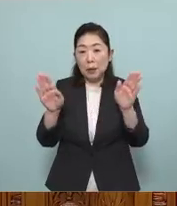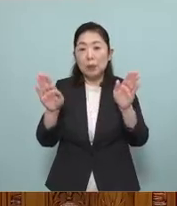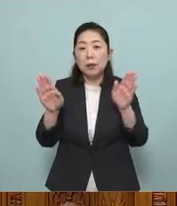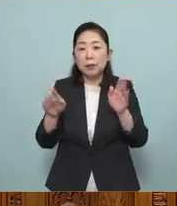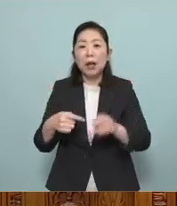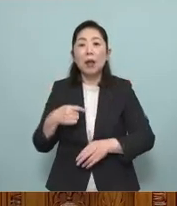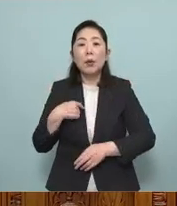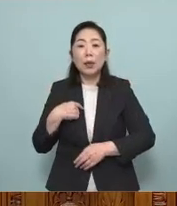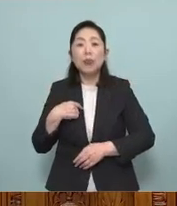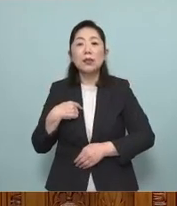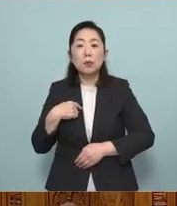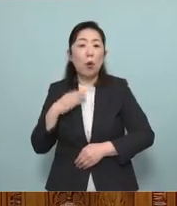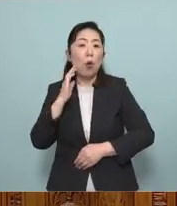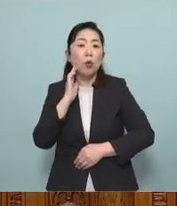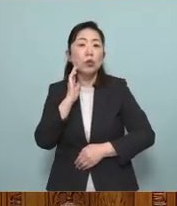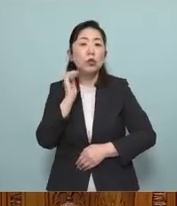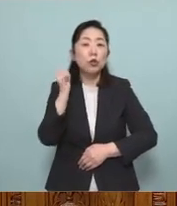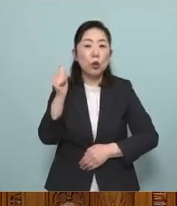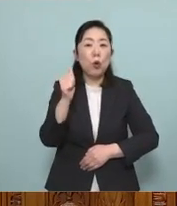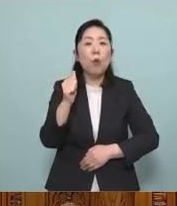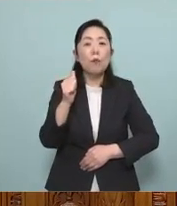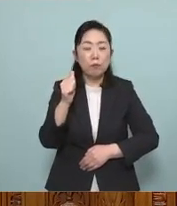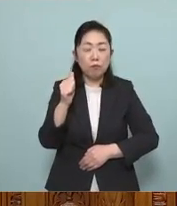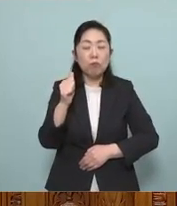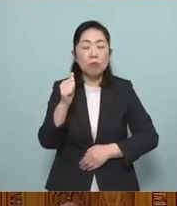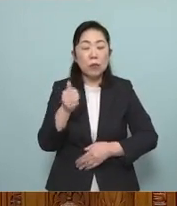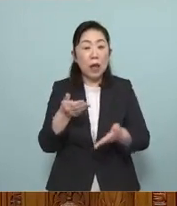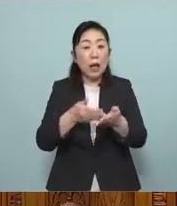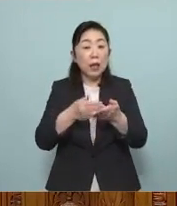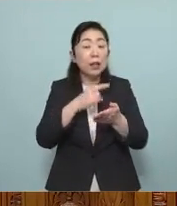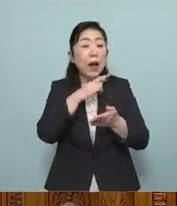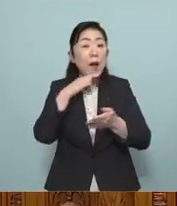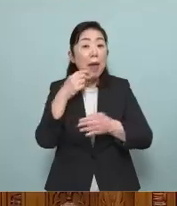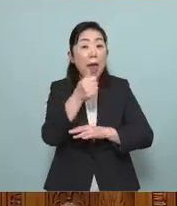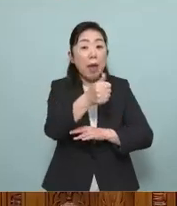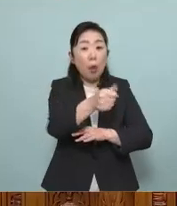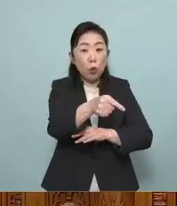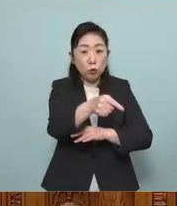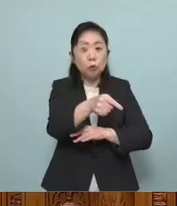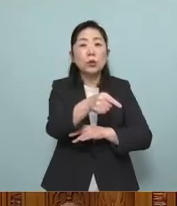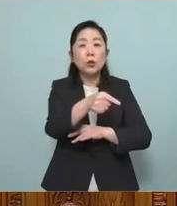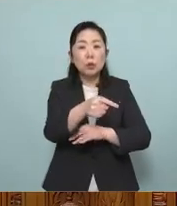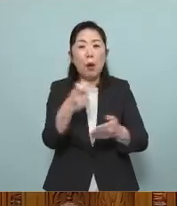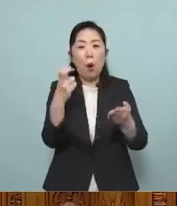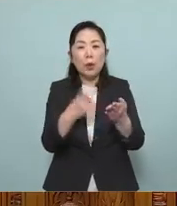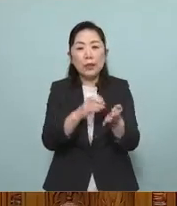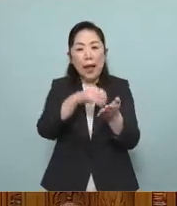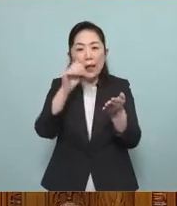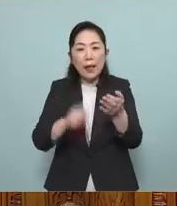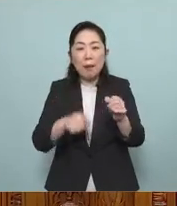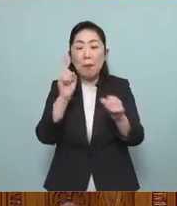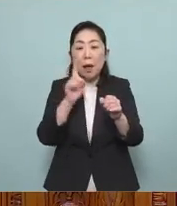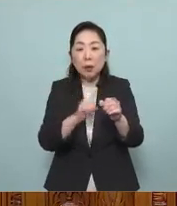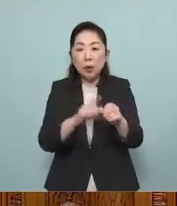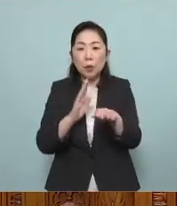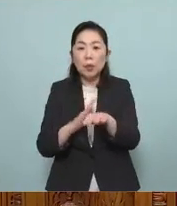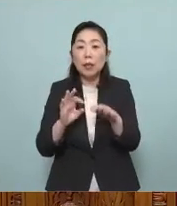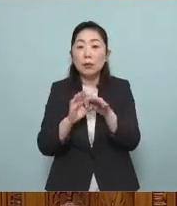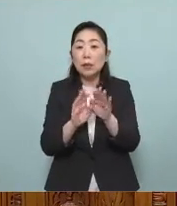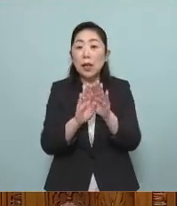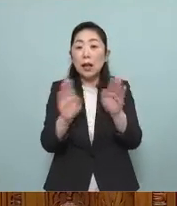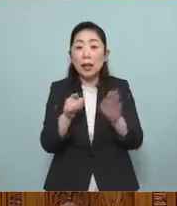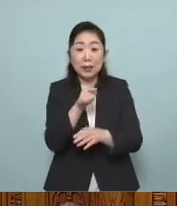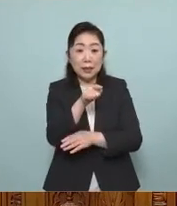ンソン首相に働きかけを行った英国も、規制撤廃に向けた手続きを開始